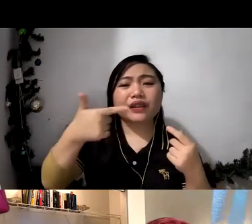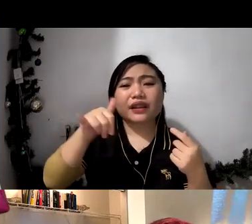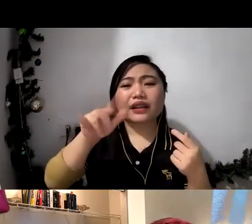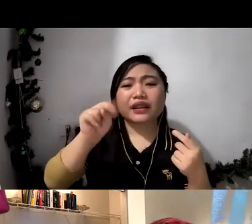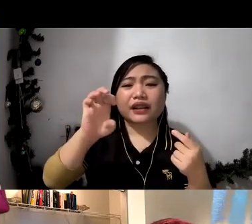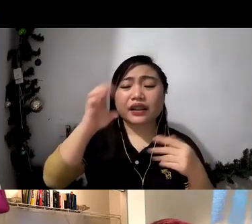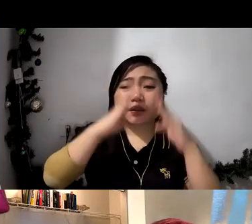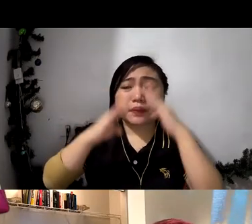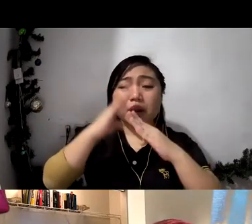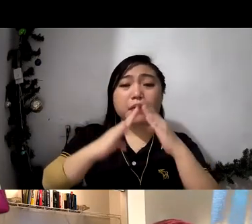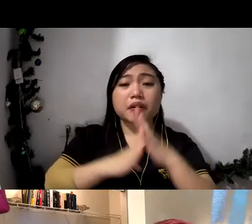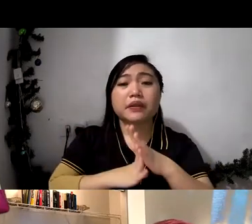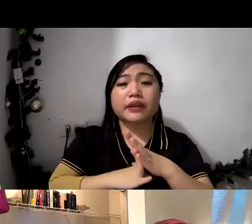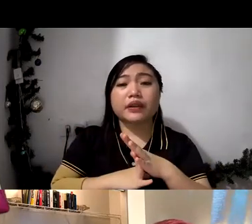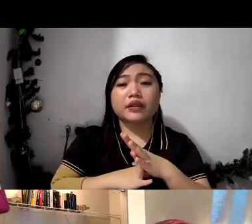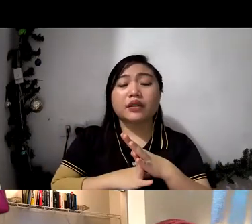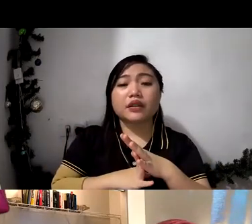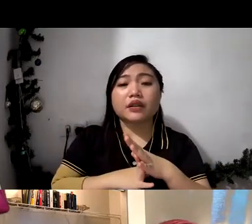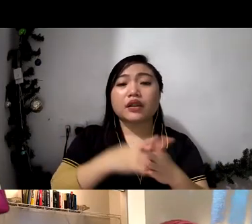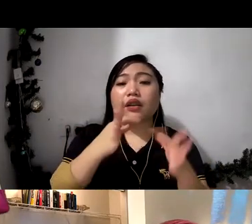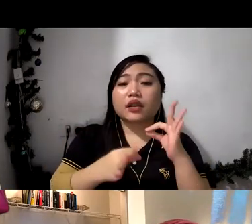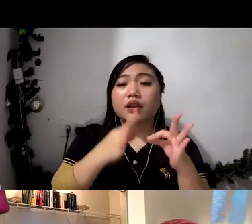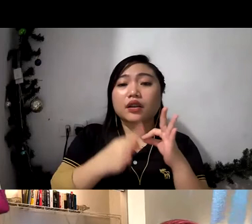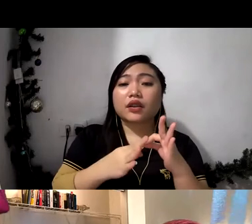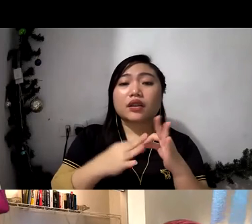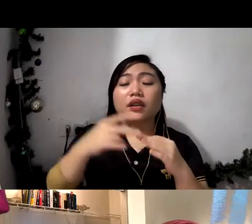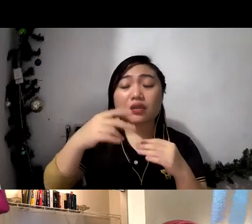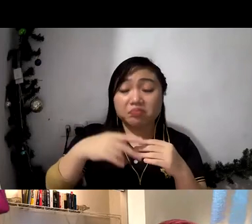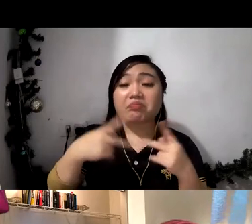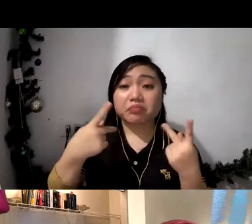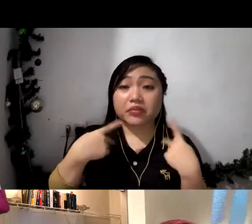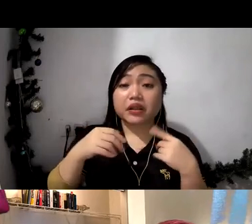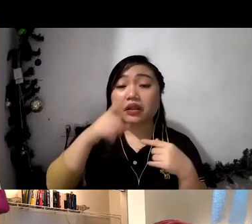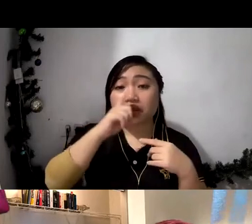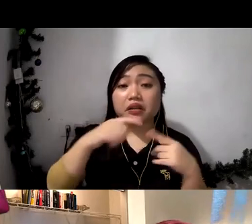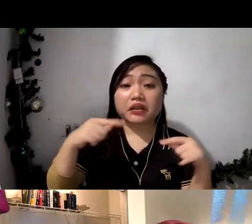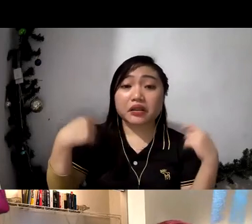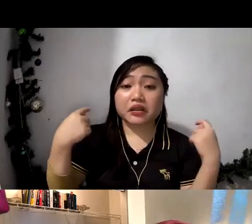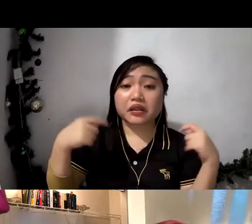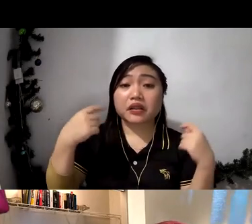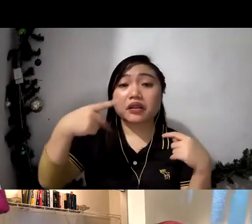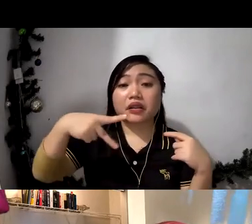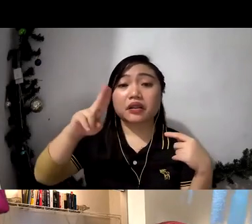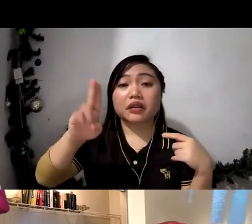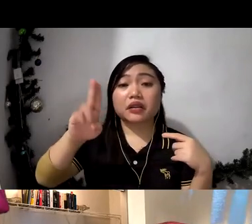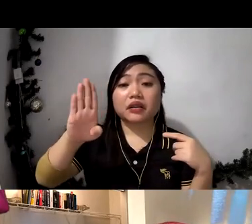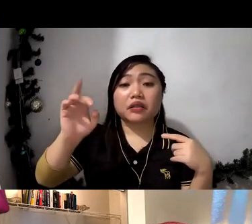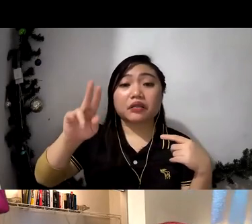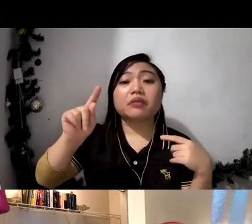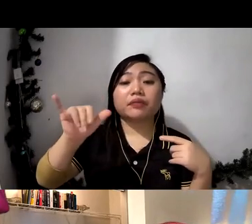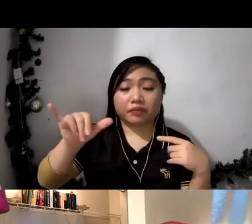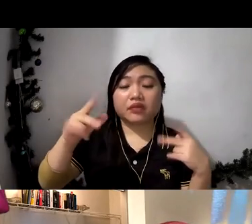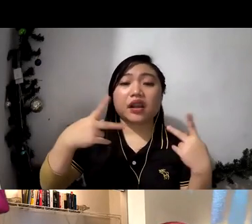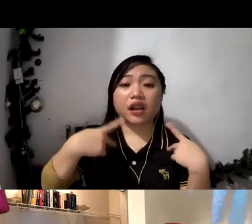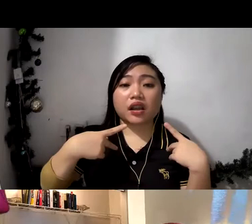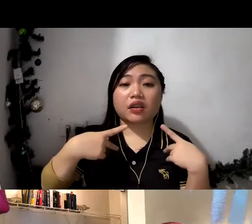Pwedeng the moment na kanyang mag-hit ang kanyang puberty, o minsan kahit hindi pa nga, nagkakaroon na siya ng mga problem dun sa